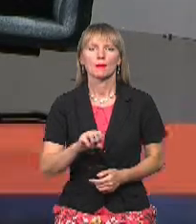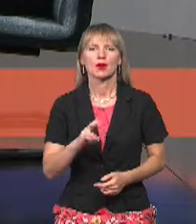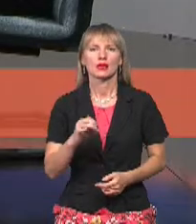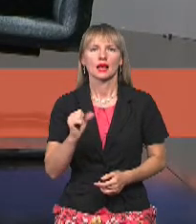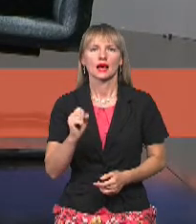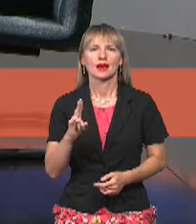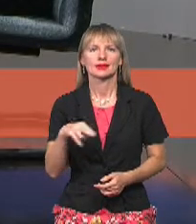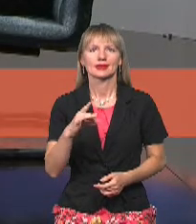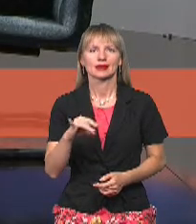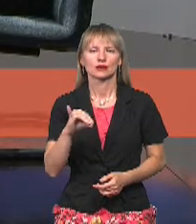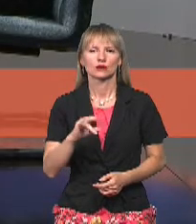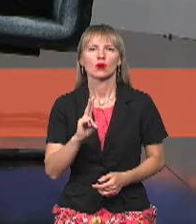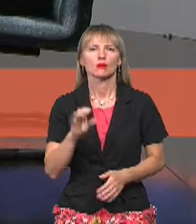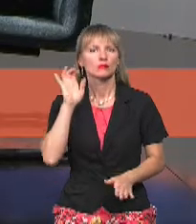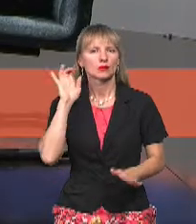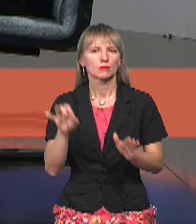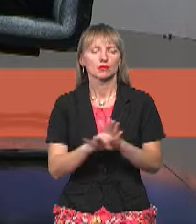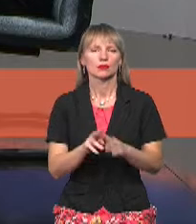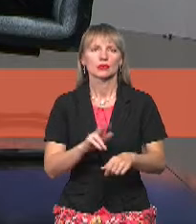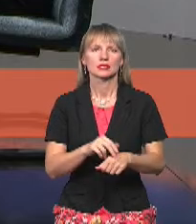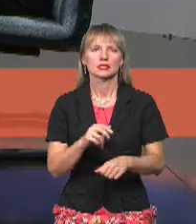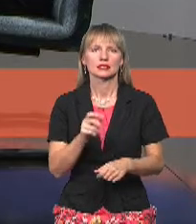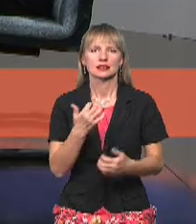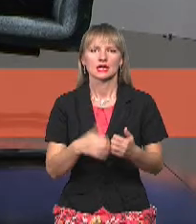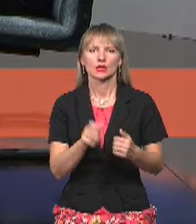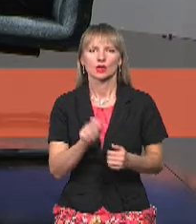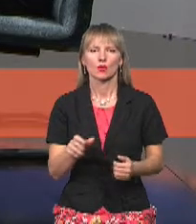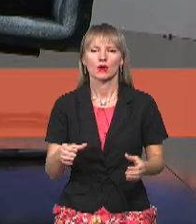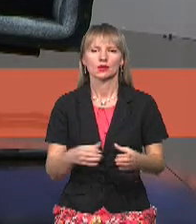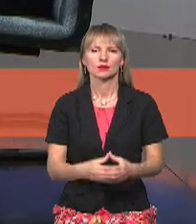кому підпорядковуються поліцейські офіцери громади?